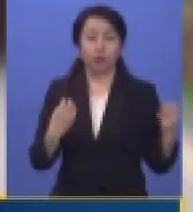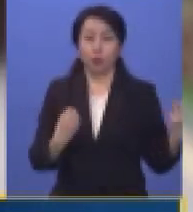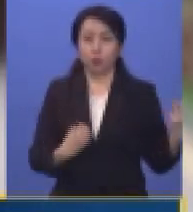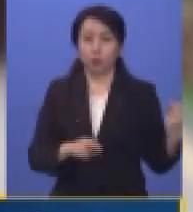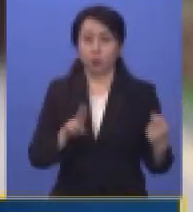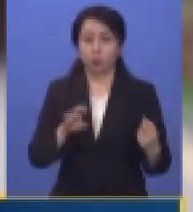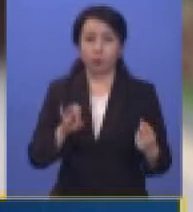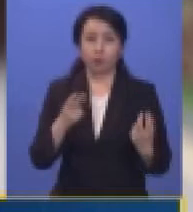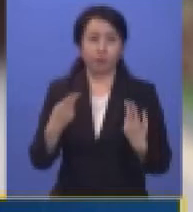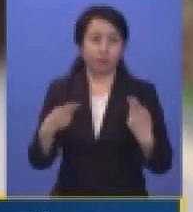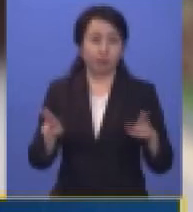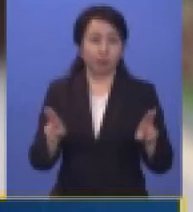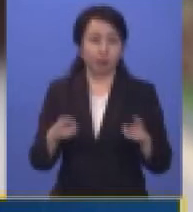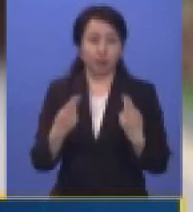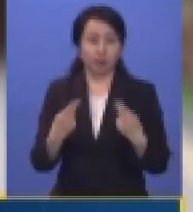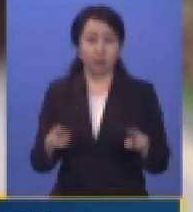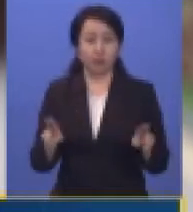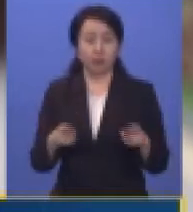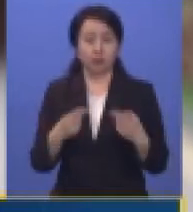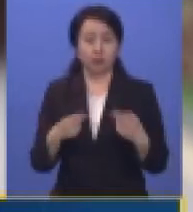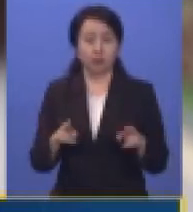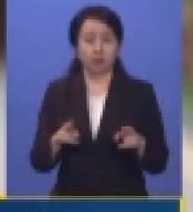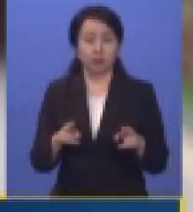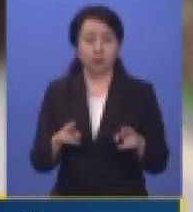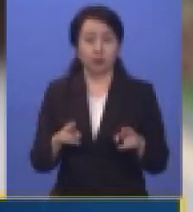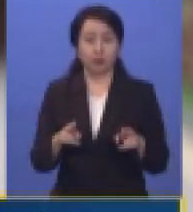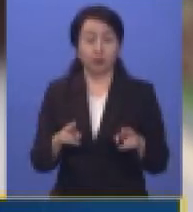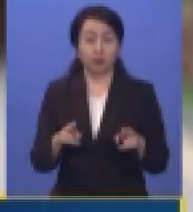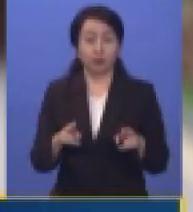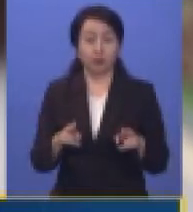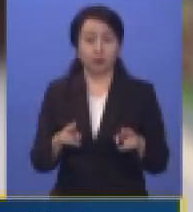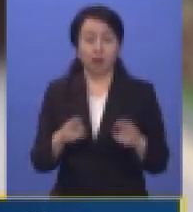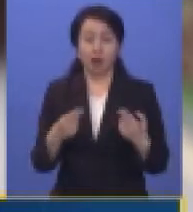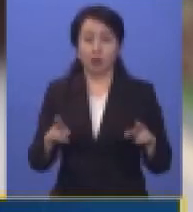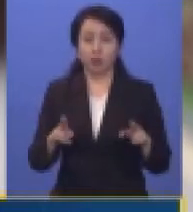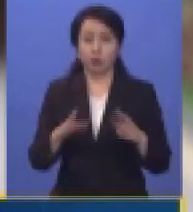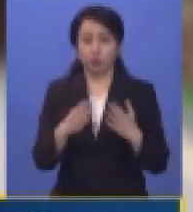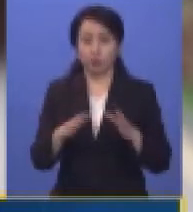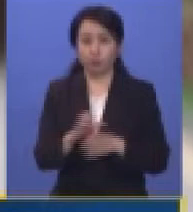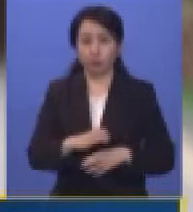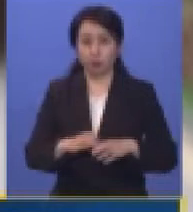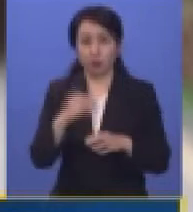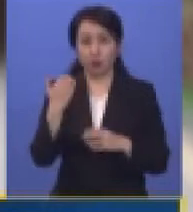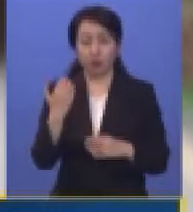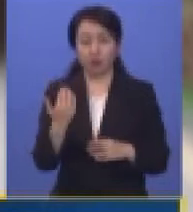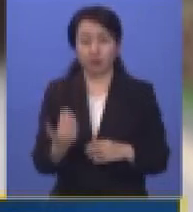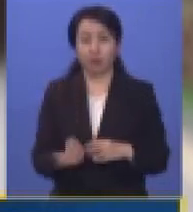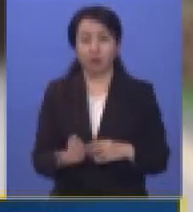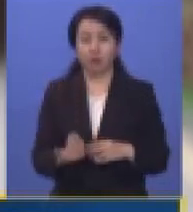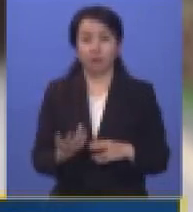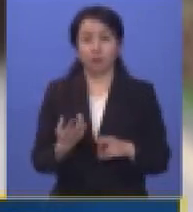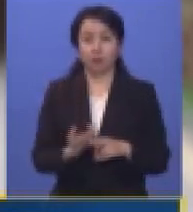и песни, и жар, и оркестровая музыка. Она,